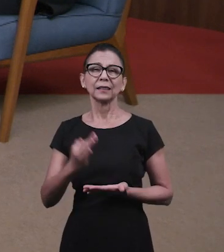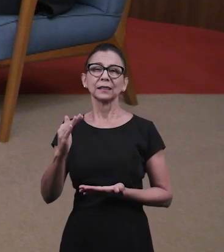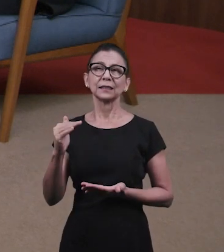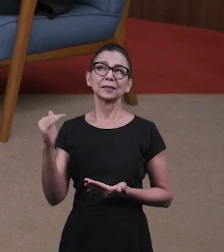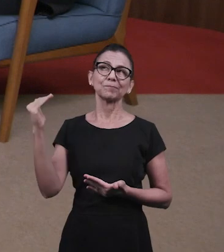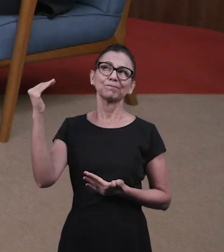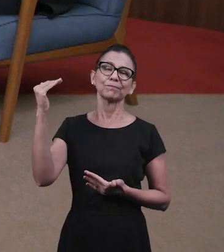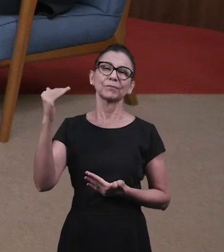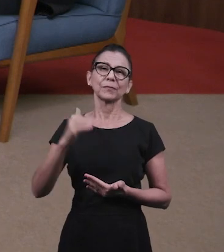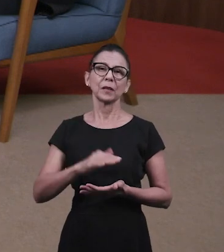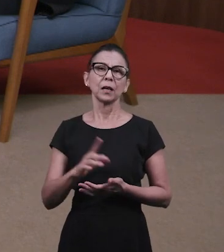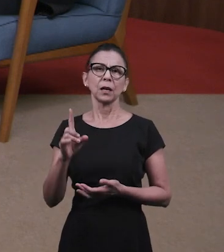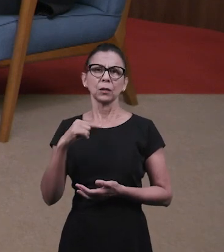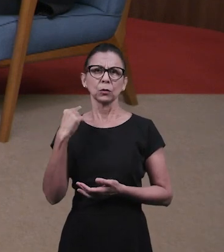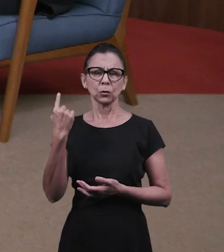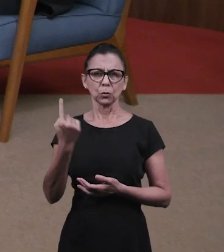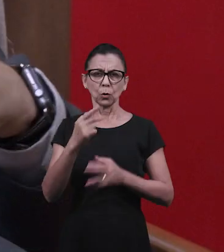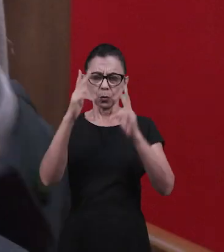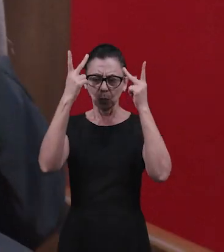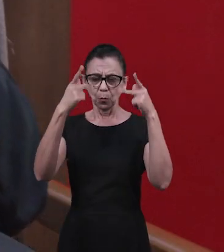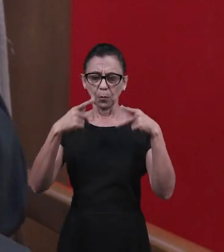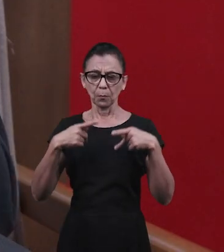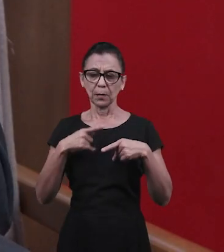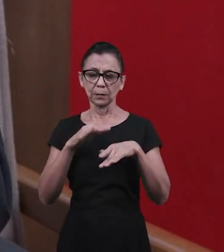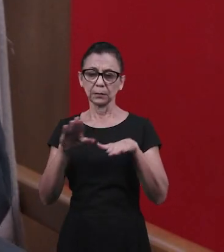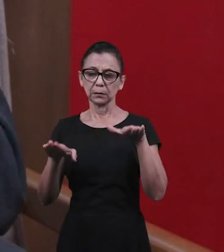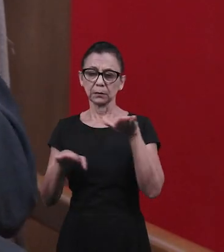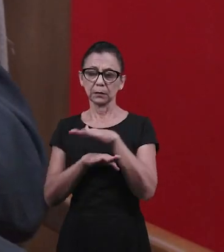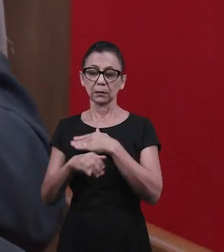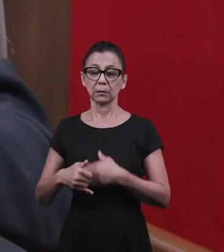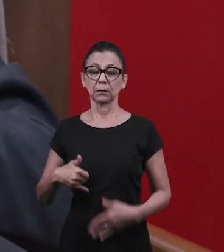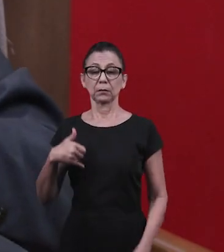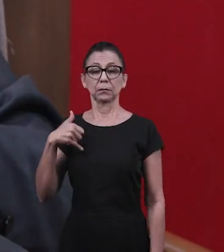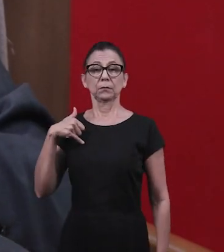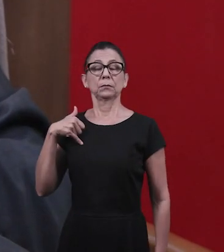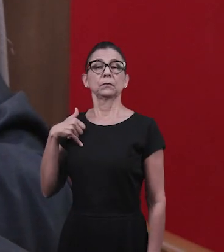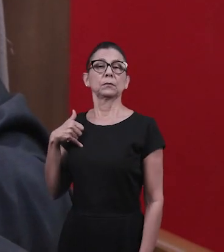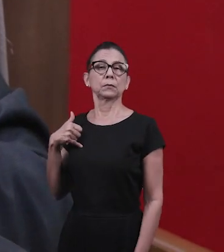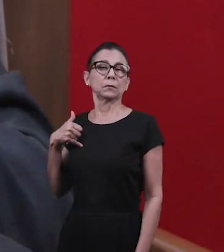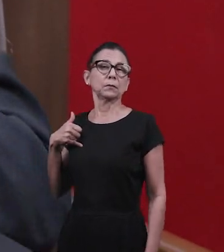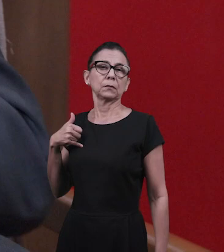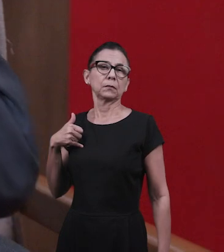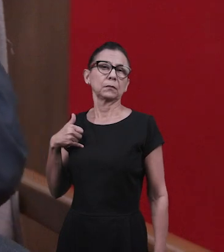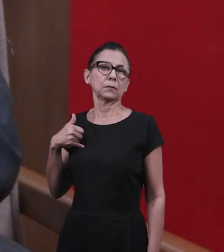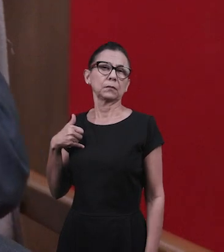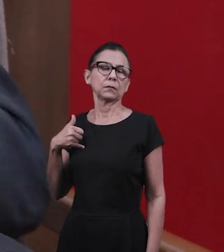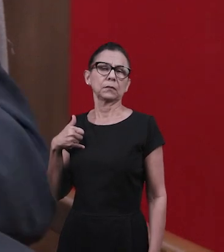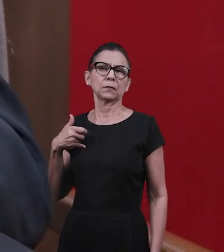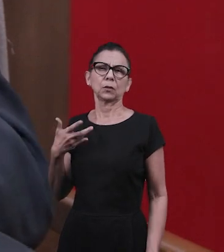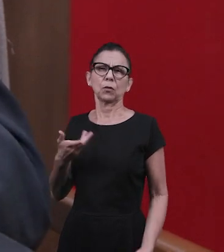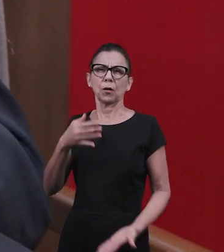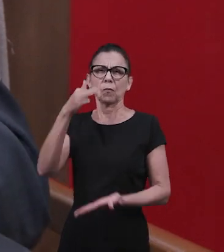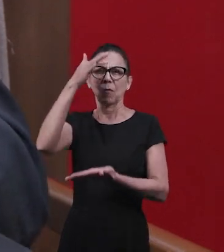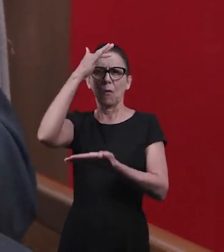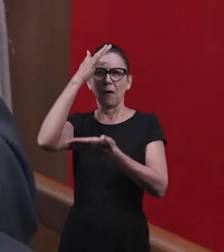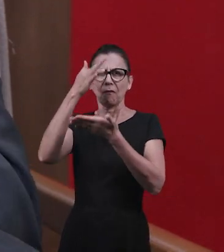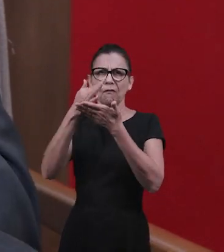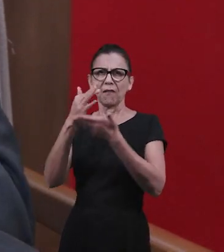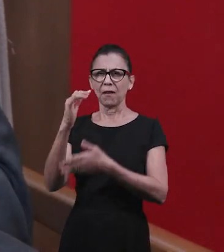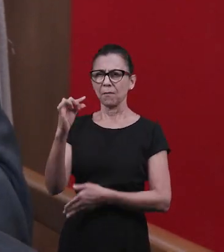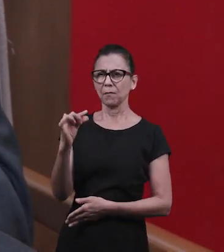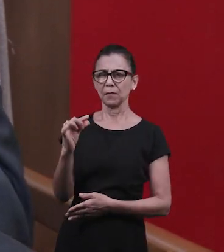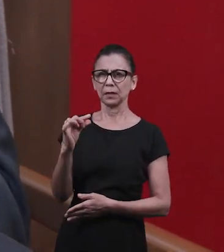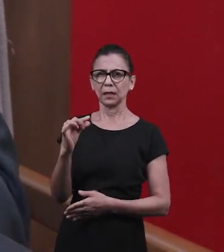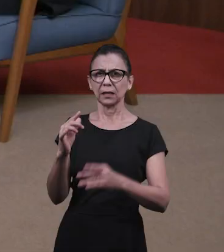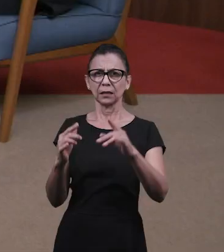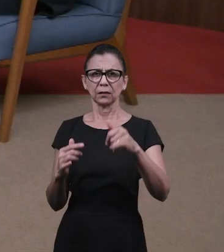donc grandir, nous exalter au point que la foi vienne diminuer et mène éteinte.